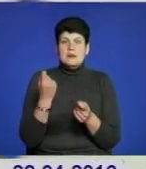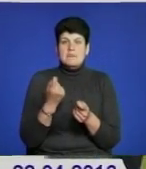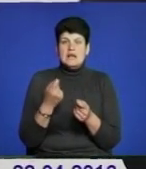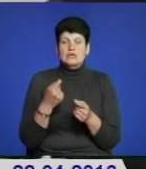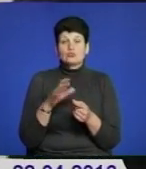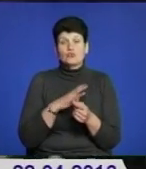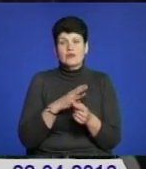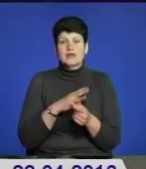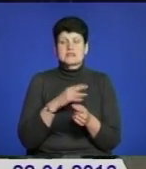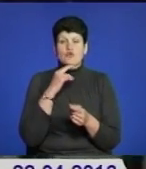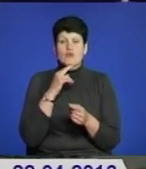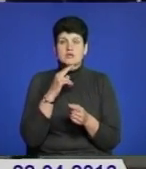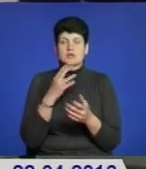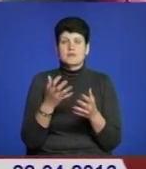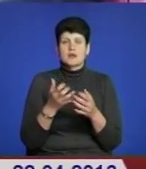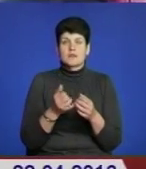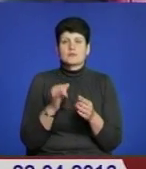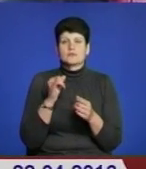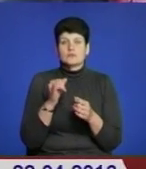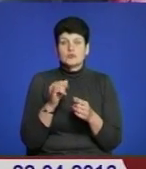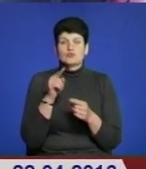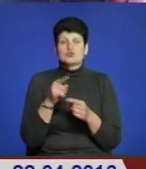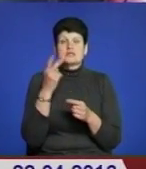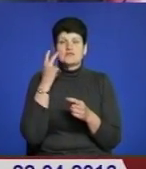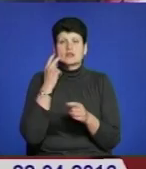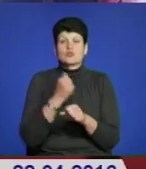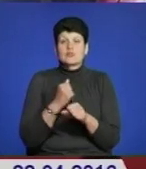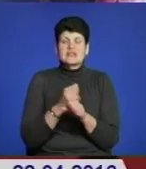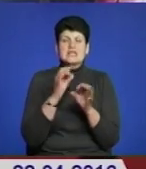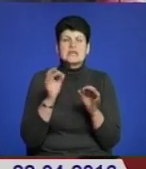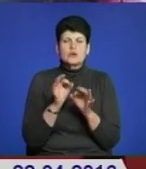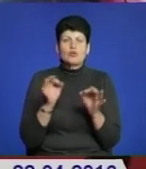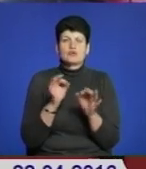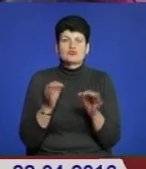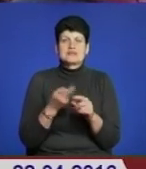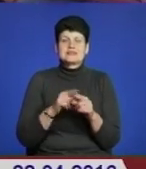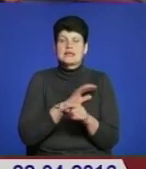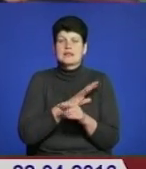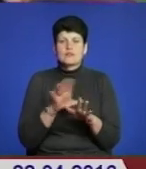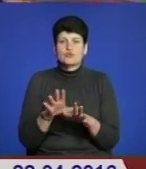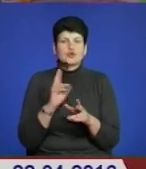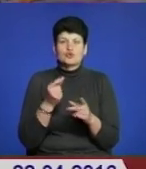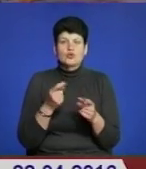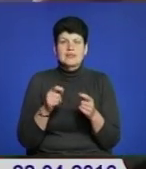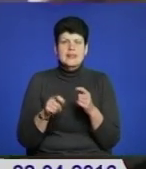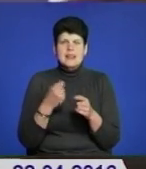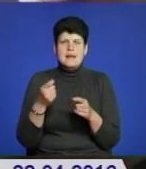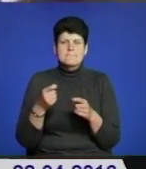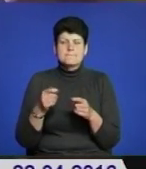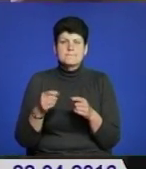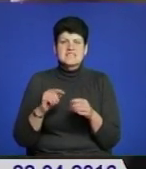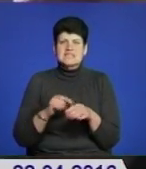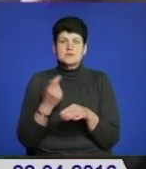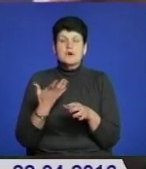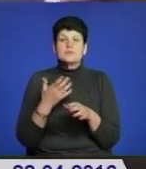люди сприймають злісно, мотивуючи тим, що завжди так робили і ніколи нічого за це не було. Ніхто не прискіпувався. Поліцейські кажуть,